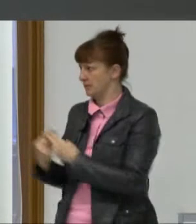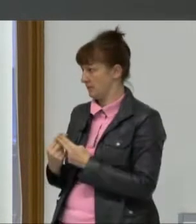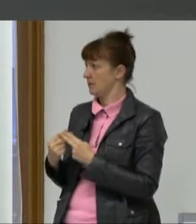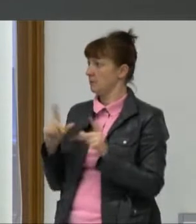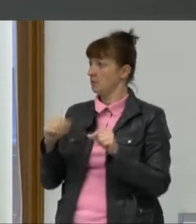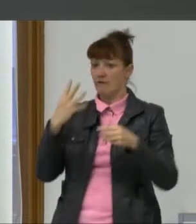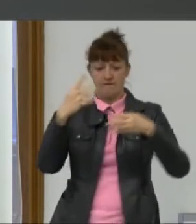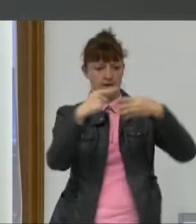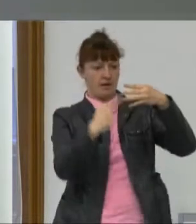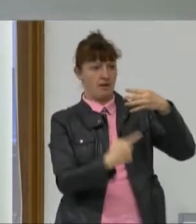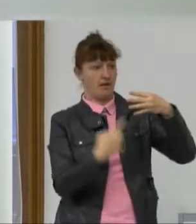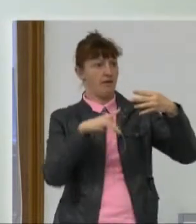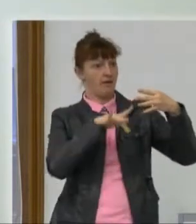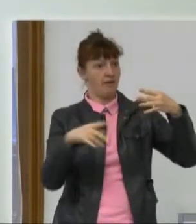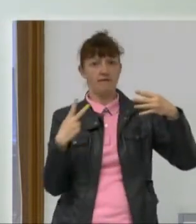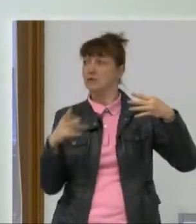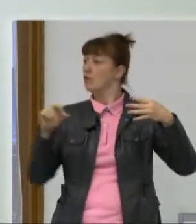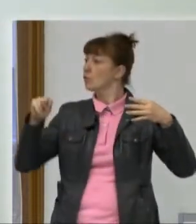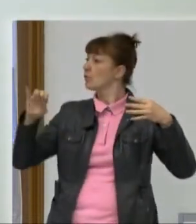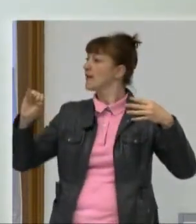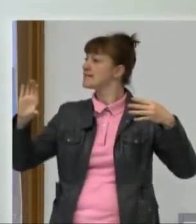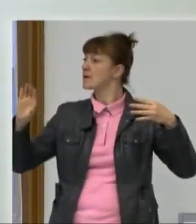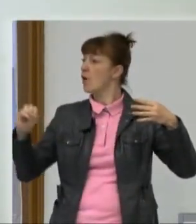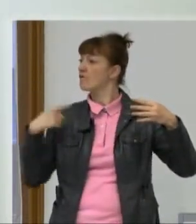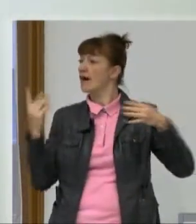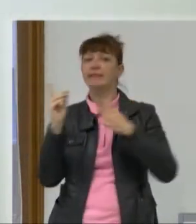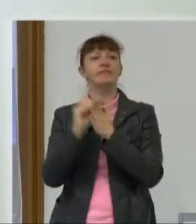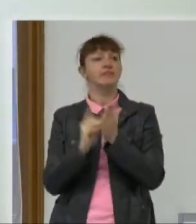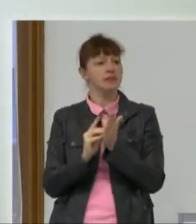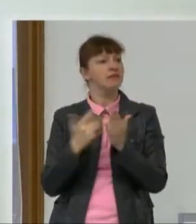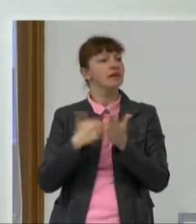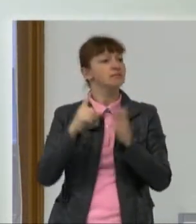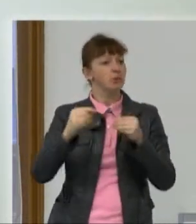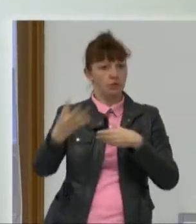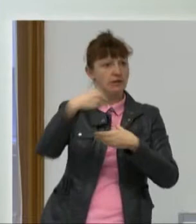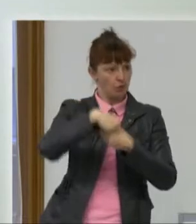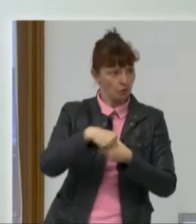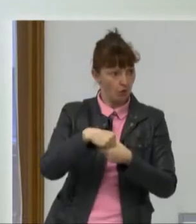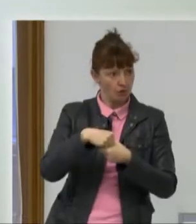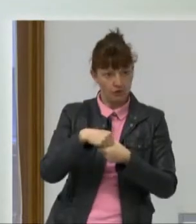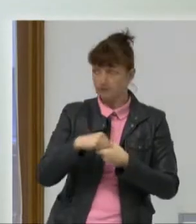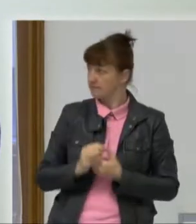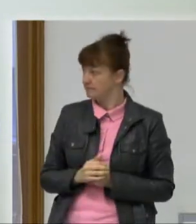die vier Elemente vorhanden, die auch die UNESCO-Definition über Inklusion bereits beinhaltet hat.